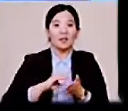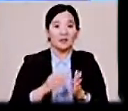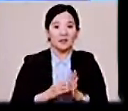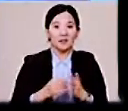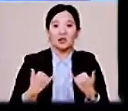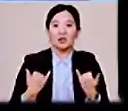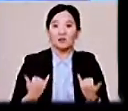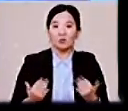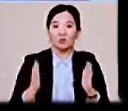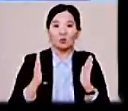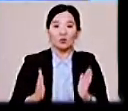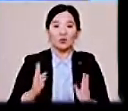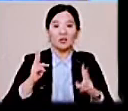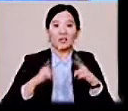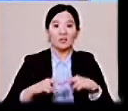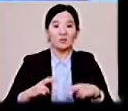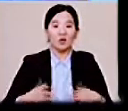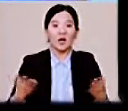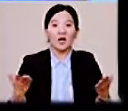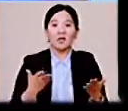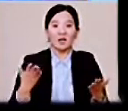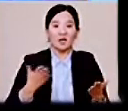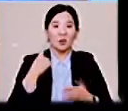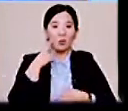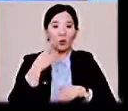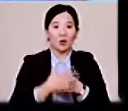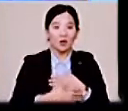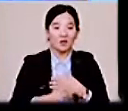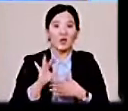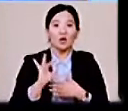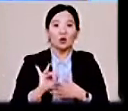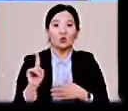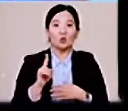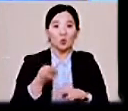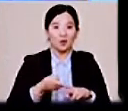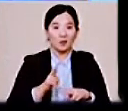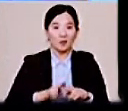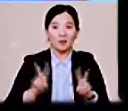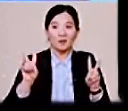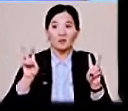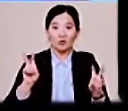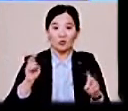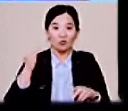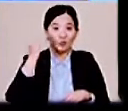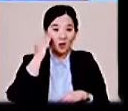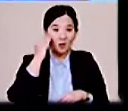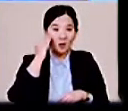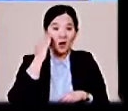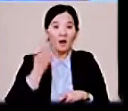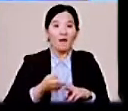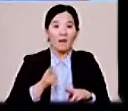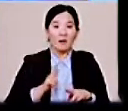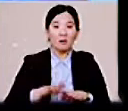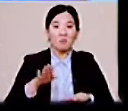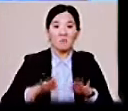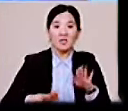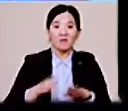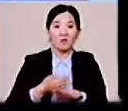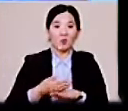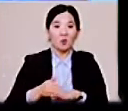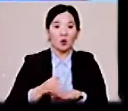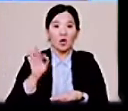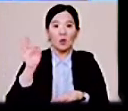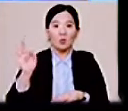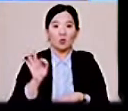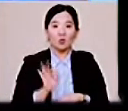мы отсюда рассмотрим, какие же понятия у нас и что они обозначают. Такие как массовая доля, процентная